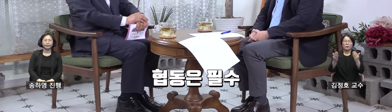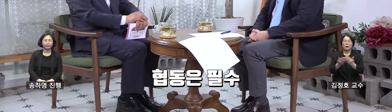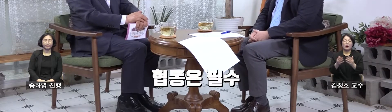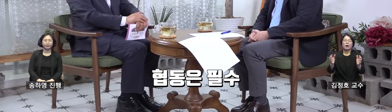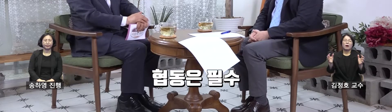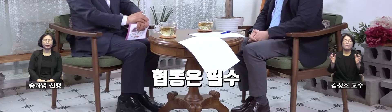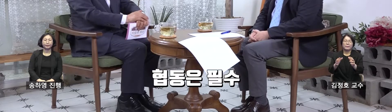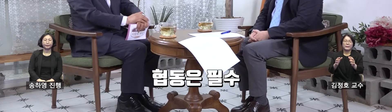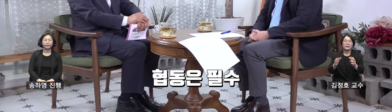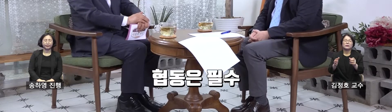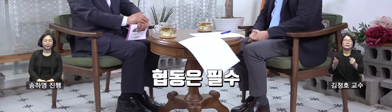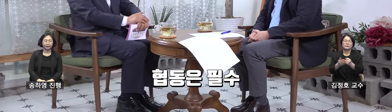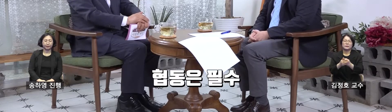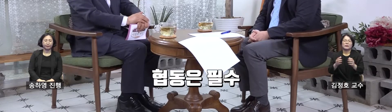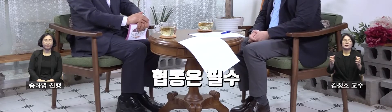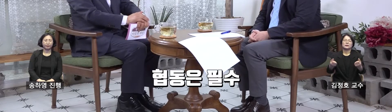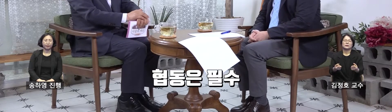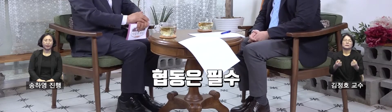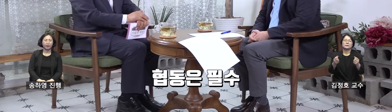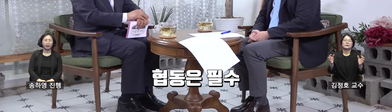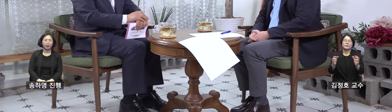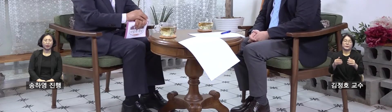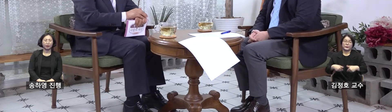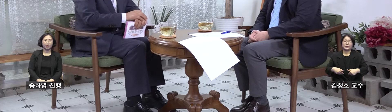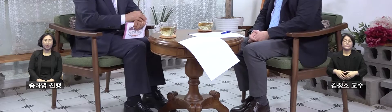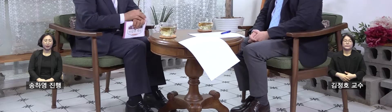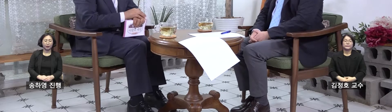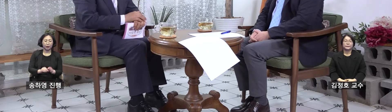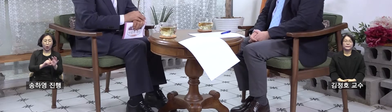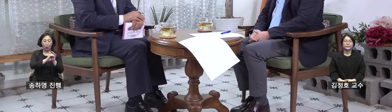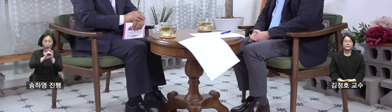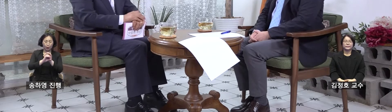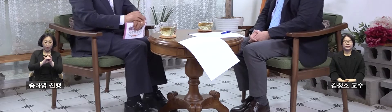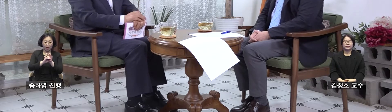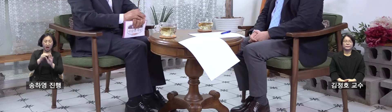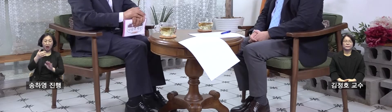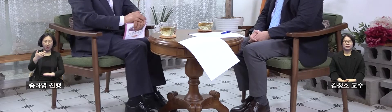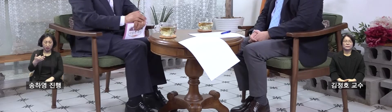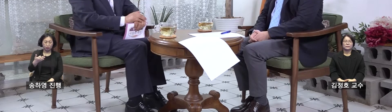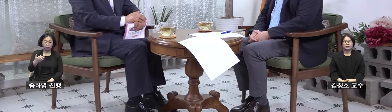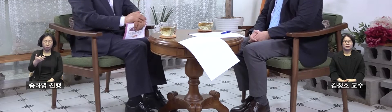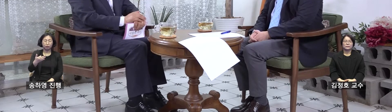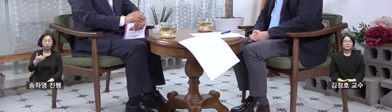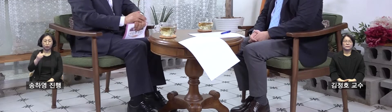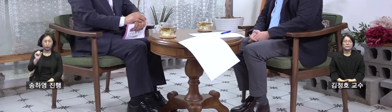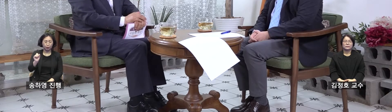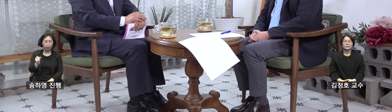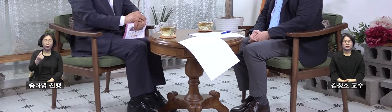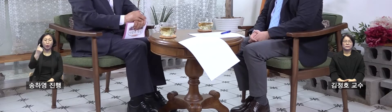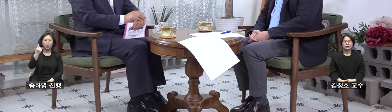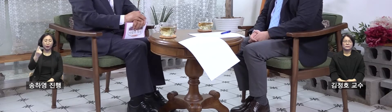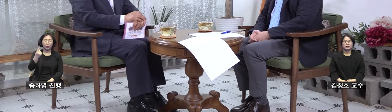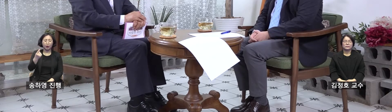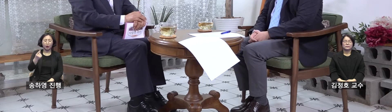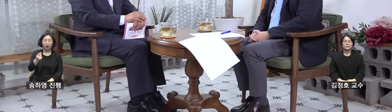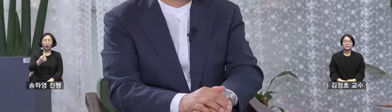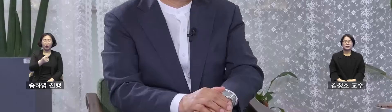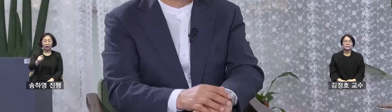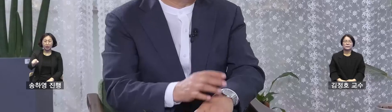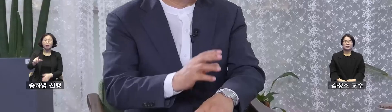때문에 협동은 꼭 필수적인 것 같습니다. 코로나19가 또 그런 문제를 더